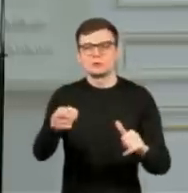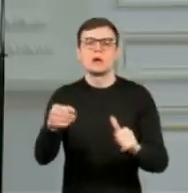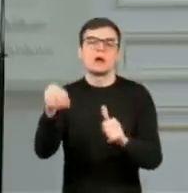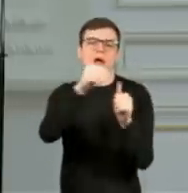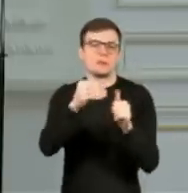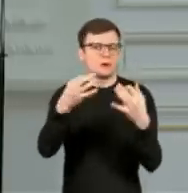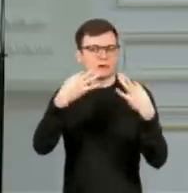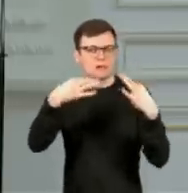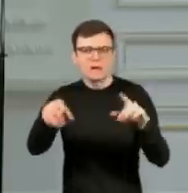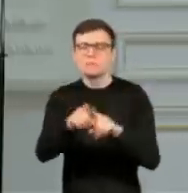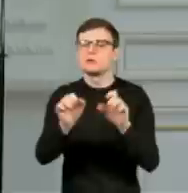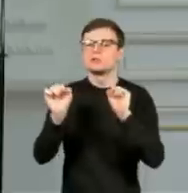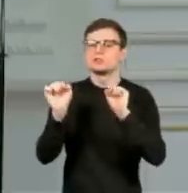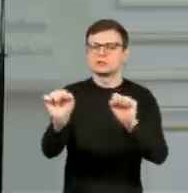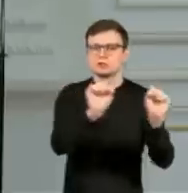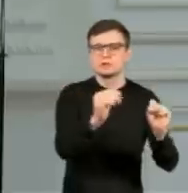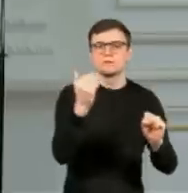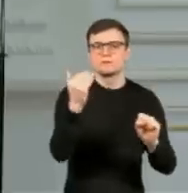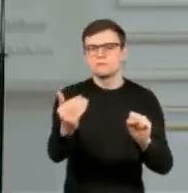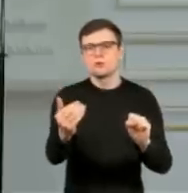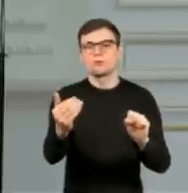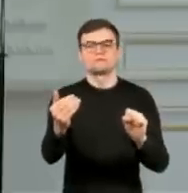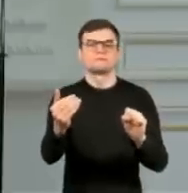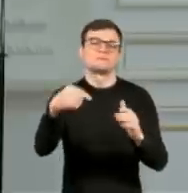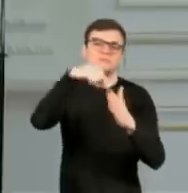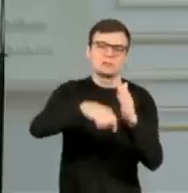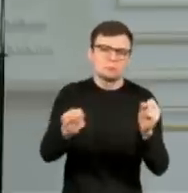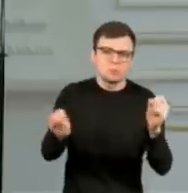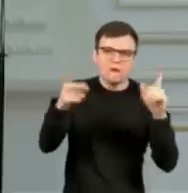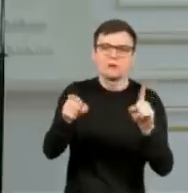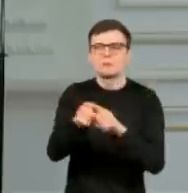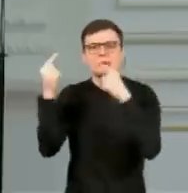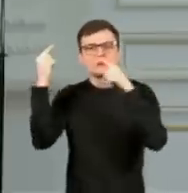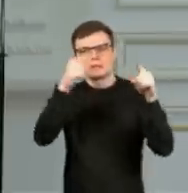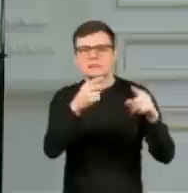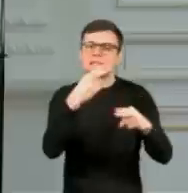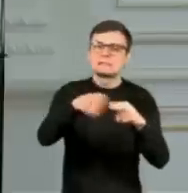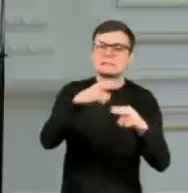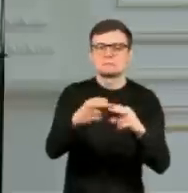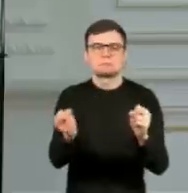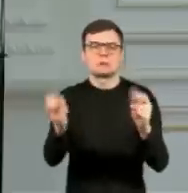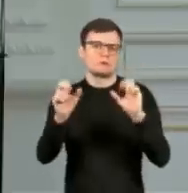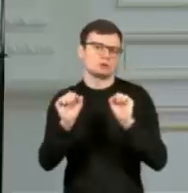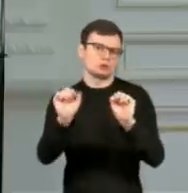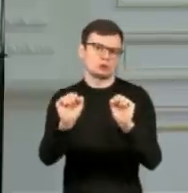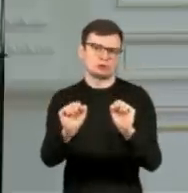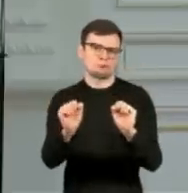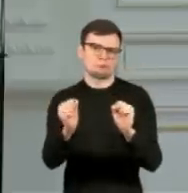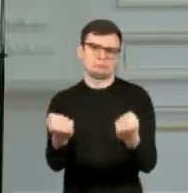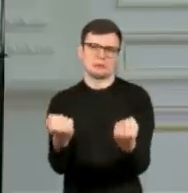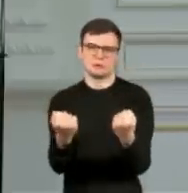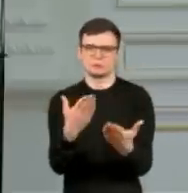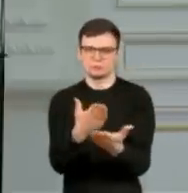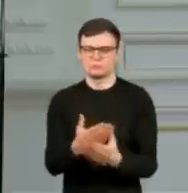atsparumą išorės ir vidaus grėsmėms. Kaip ES narė, Lietuva pasirengusi padėti